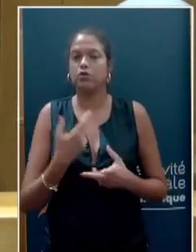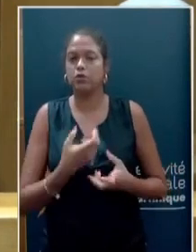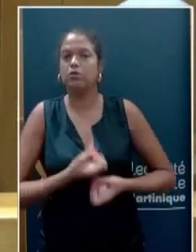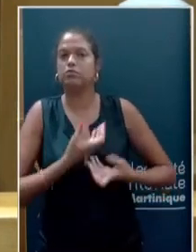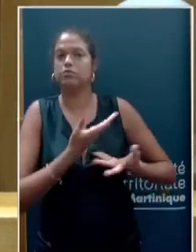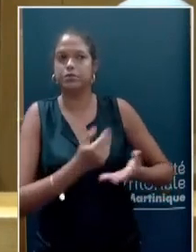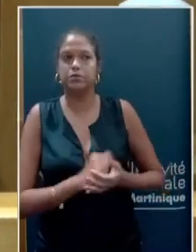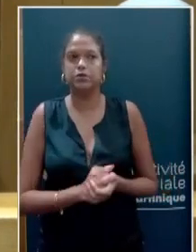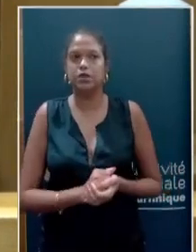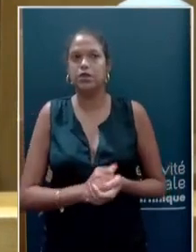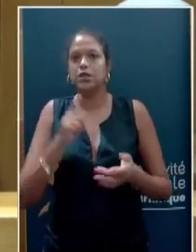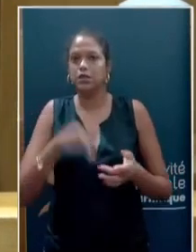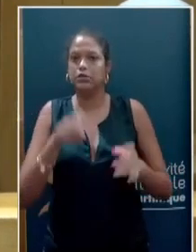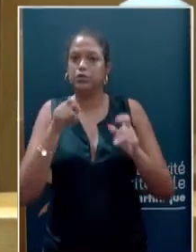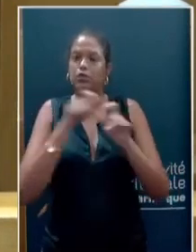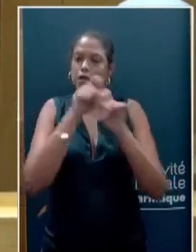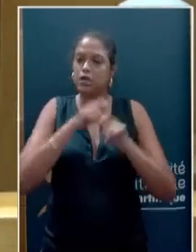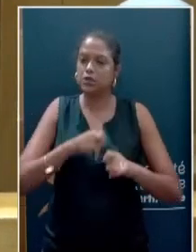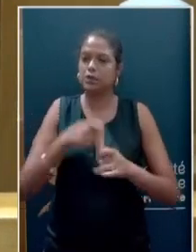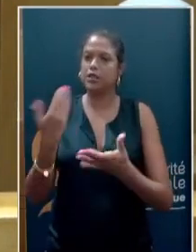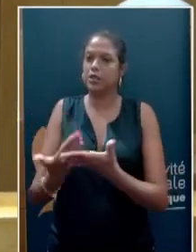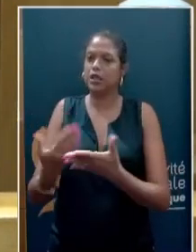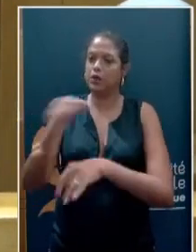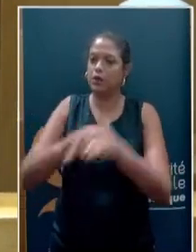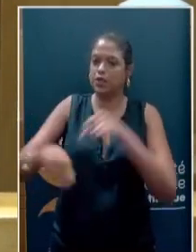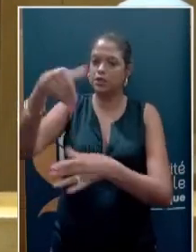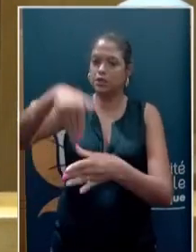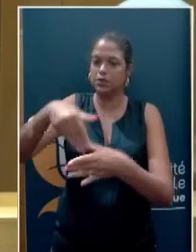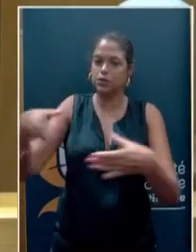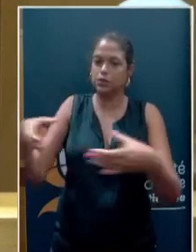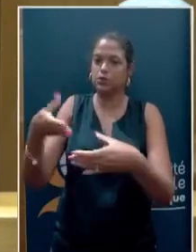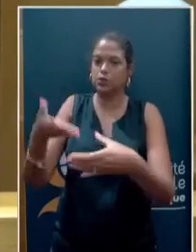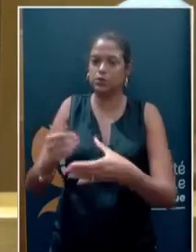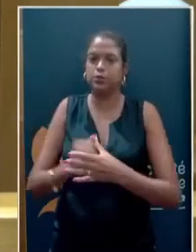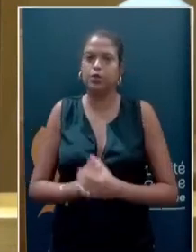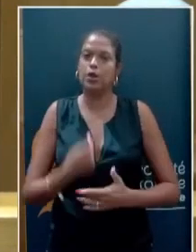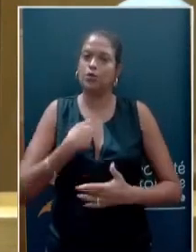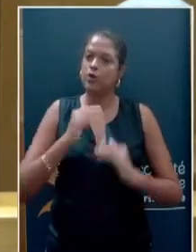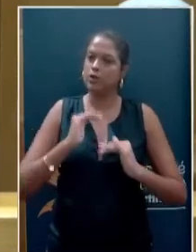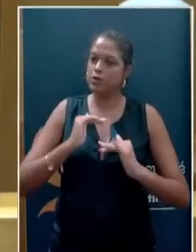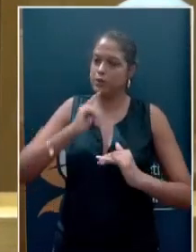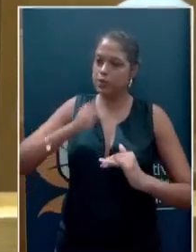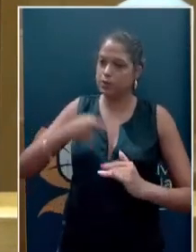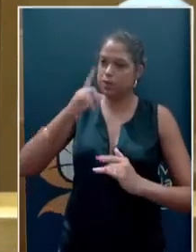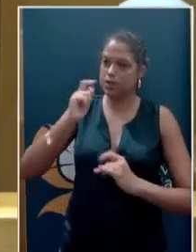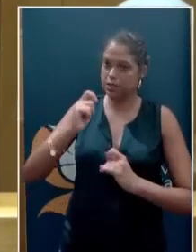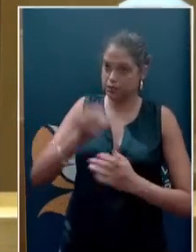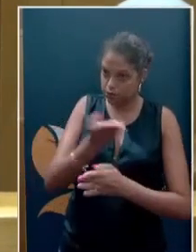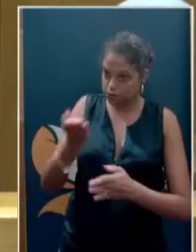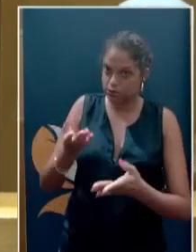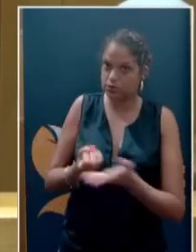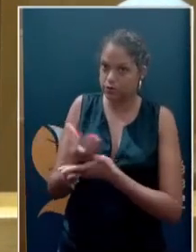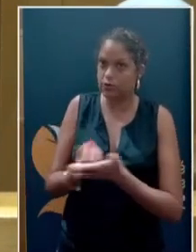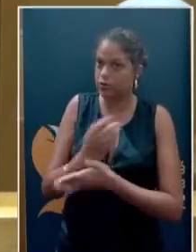faut toujours respecter l'autonomie des groupes politiques qui composent l'Assemblée. C'est mon devoir d'attirer l'attention, c'est inscrit dans les textes, c'est mon devoir